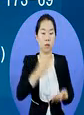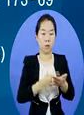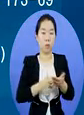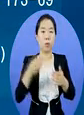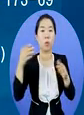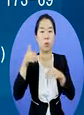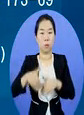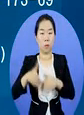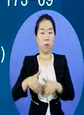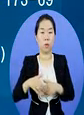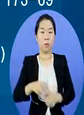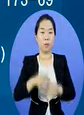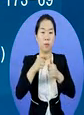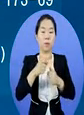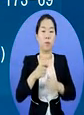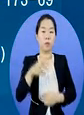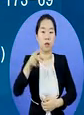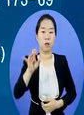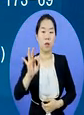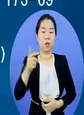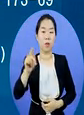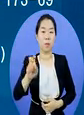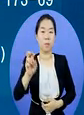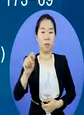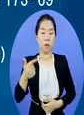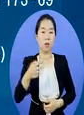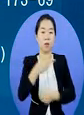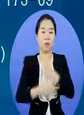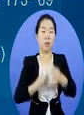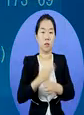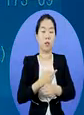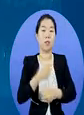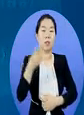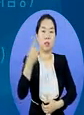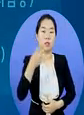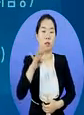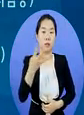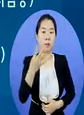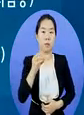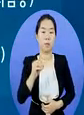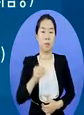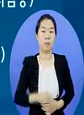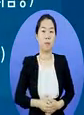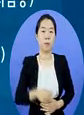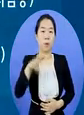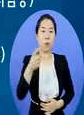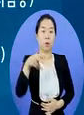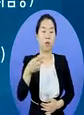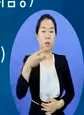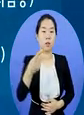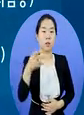채용합니다. 성남면에서 근무하게 되며 연봉 2,400만 원 선의 임금이 적용됩니다. 주식회사 코스트코